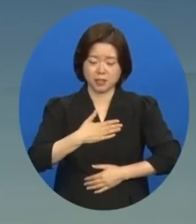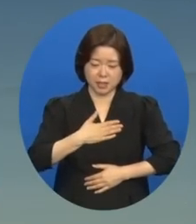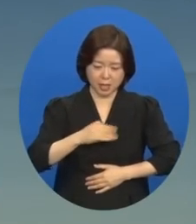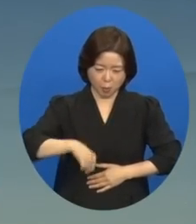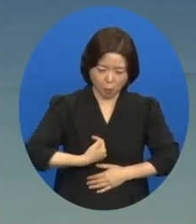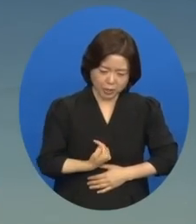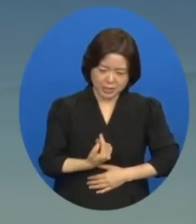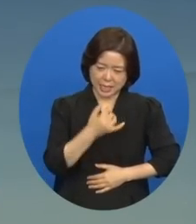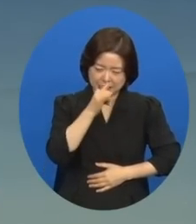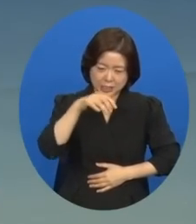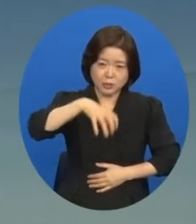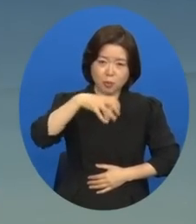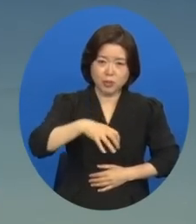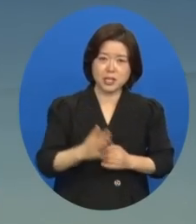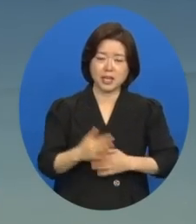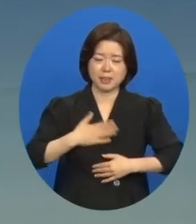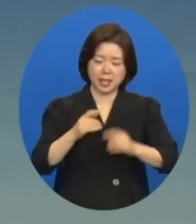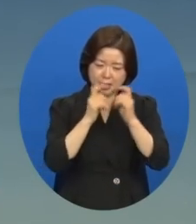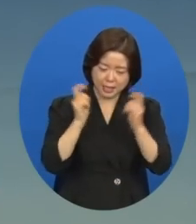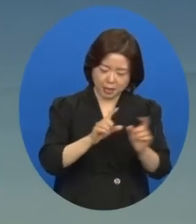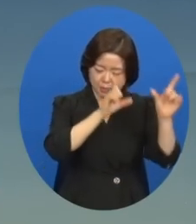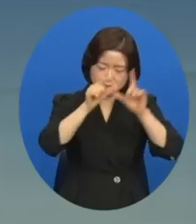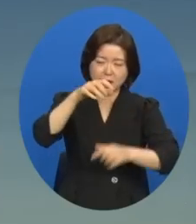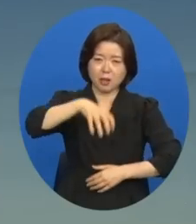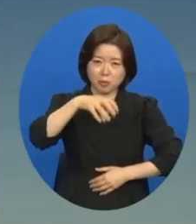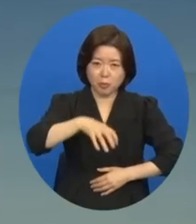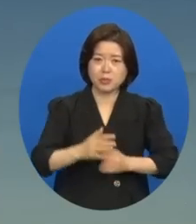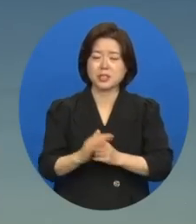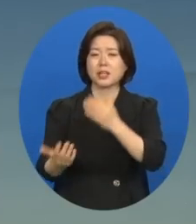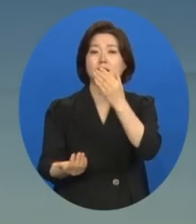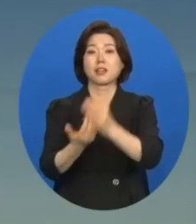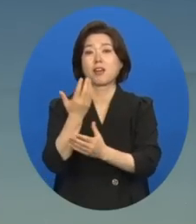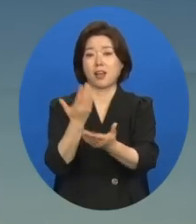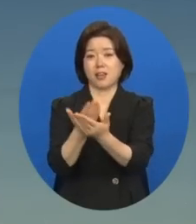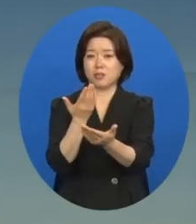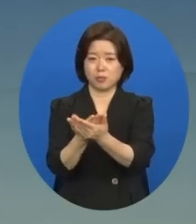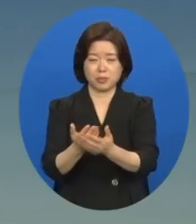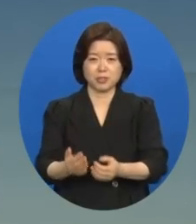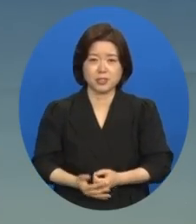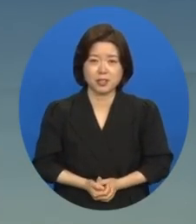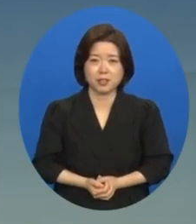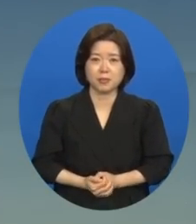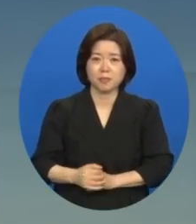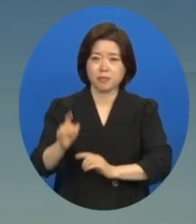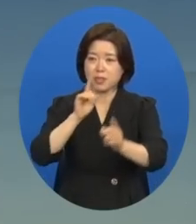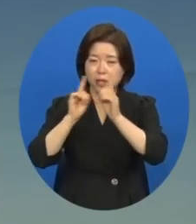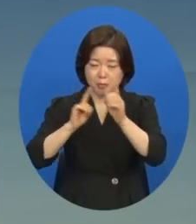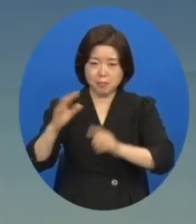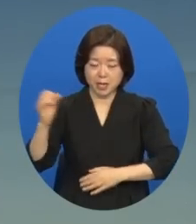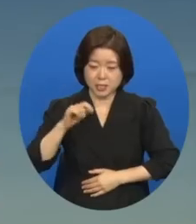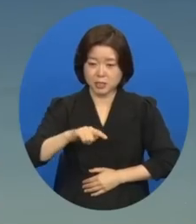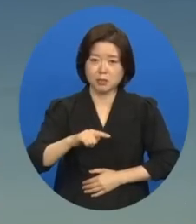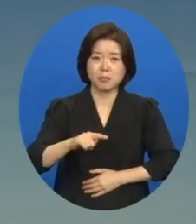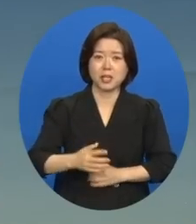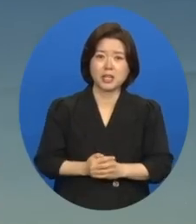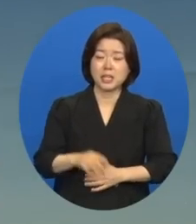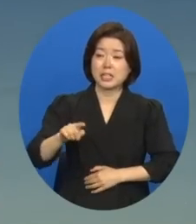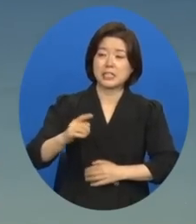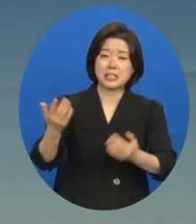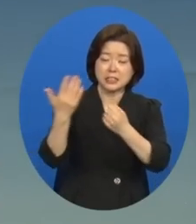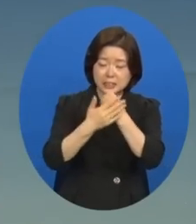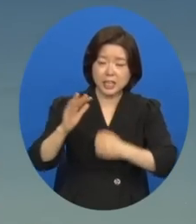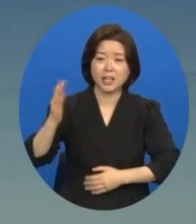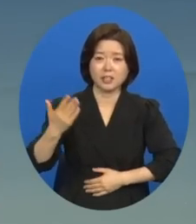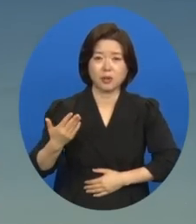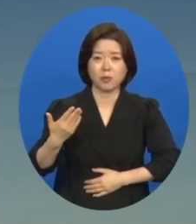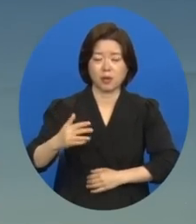가운데, 저의 개인의 삶의 현장 가운데 일어나게 하여 주옵소서. 말씀이 이해되는 은혜,